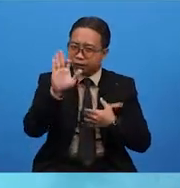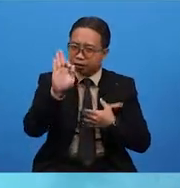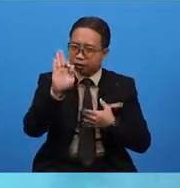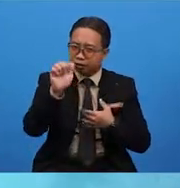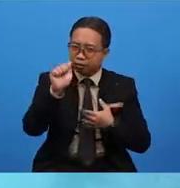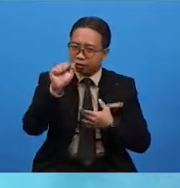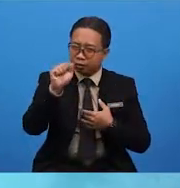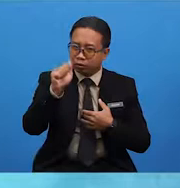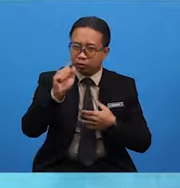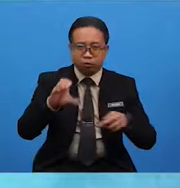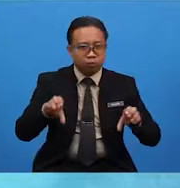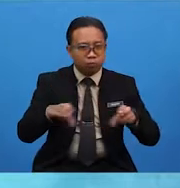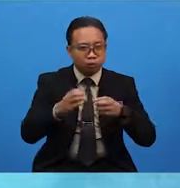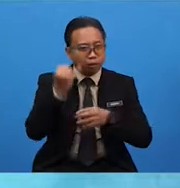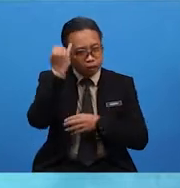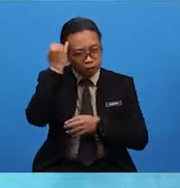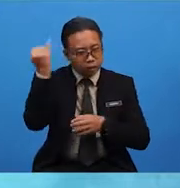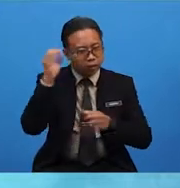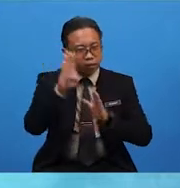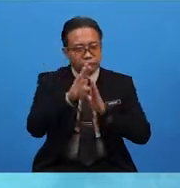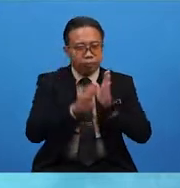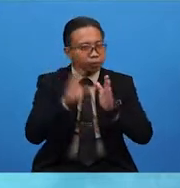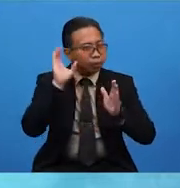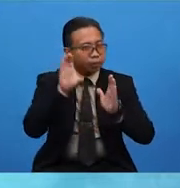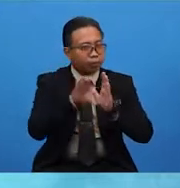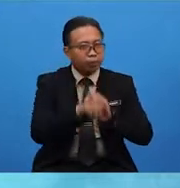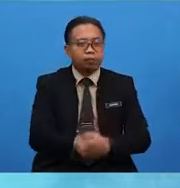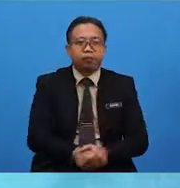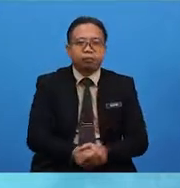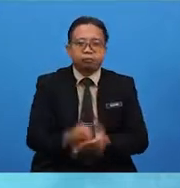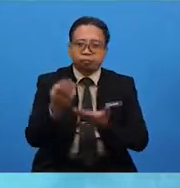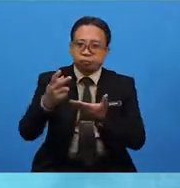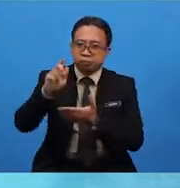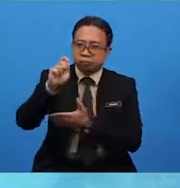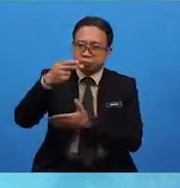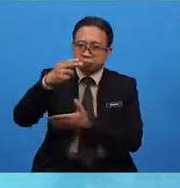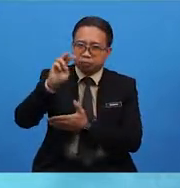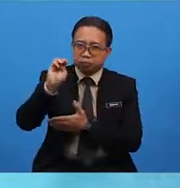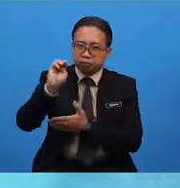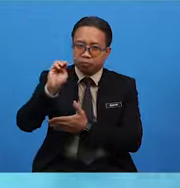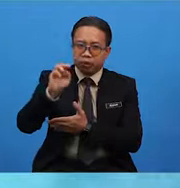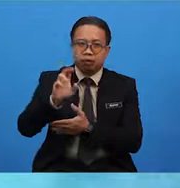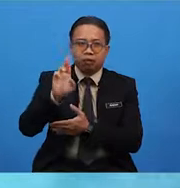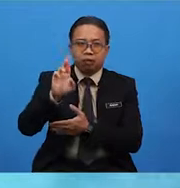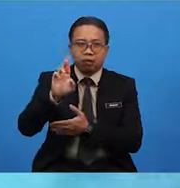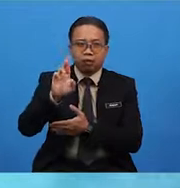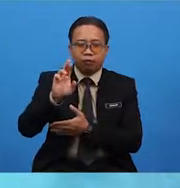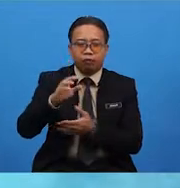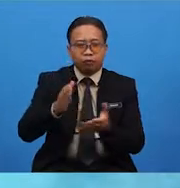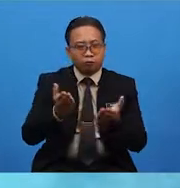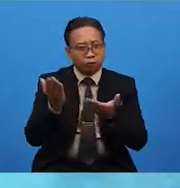fasa bagi proses perencanaan hijaber gambar yaitu channell draft dan